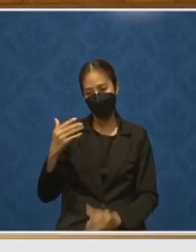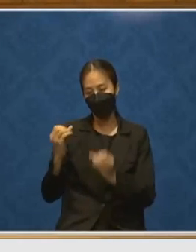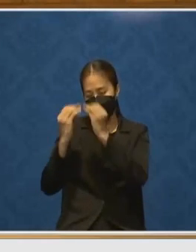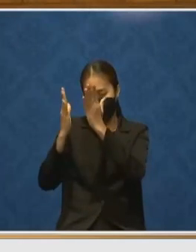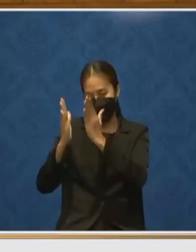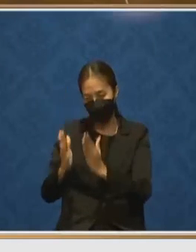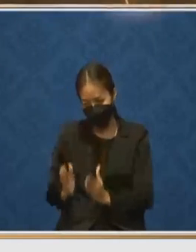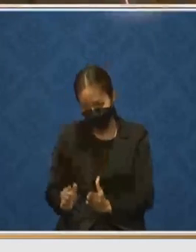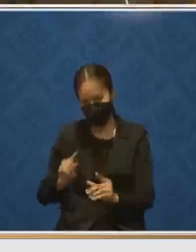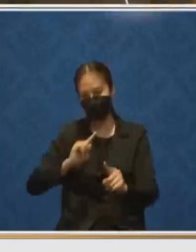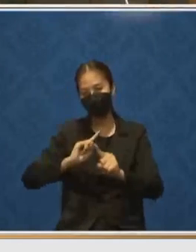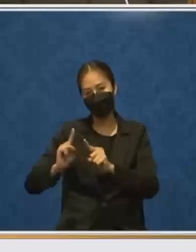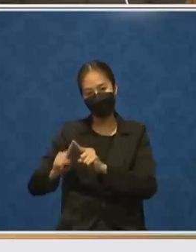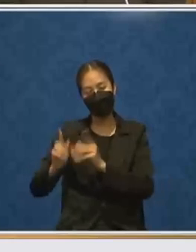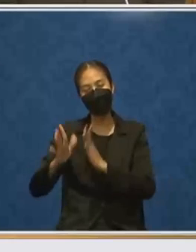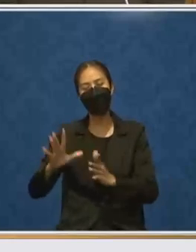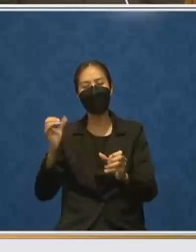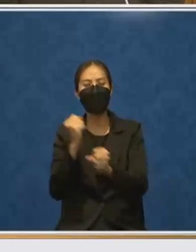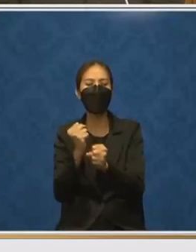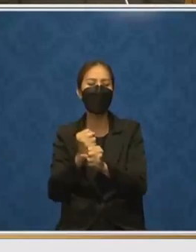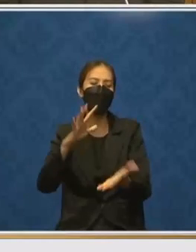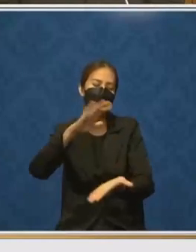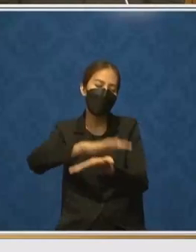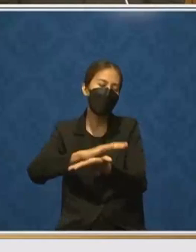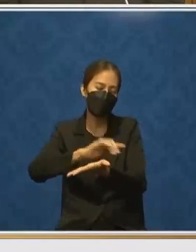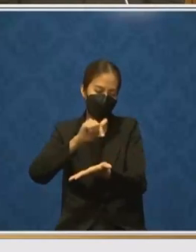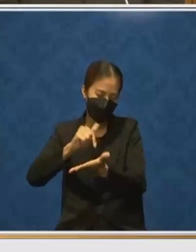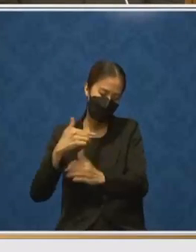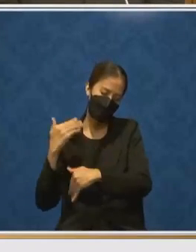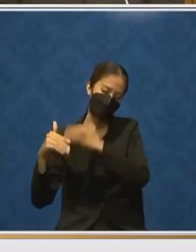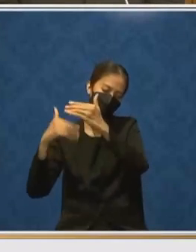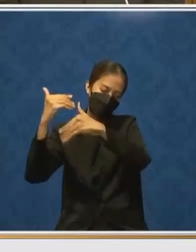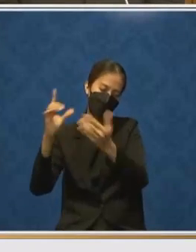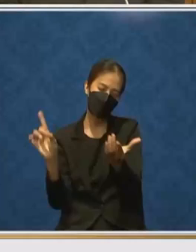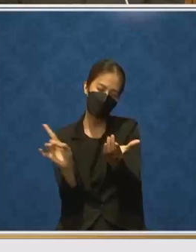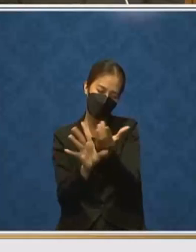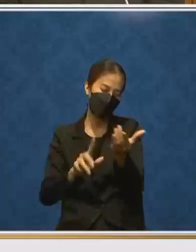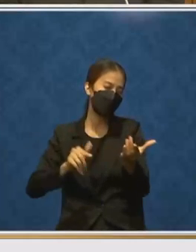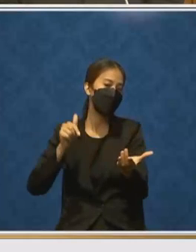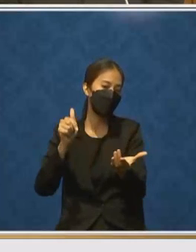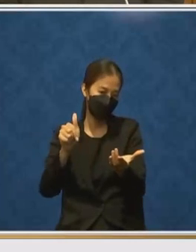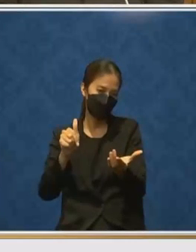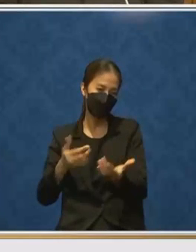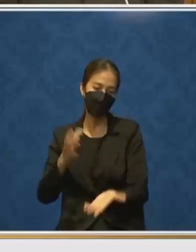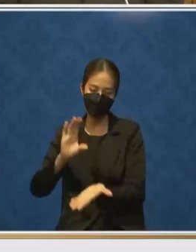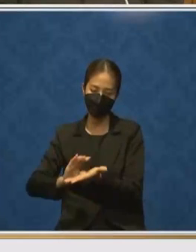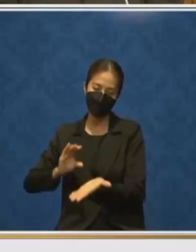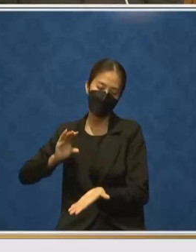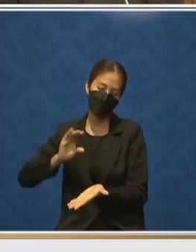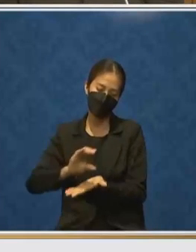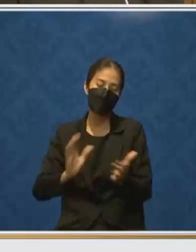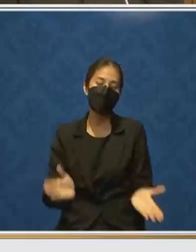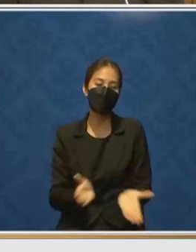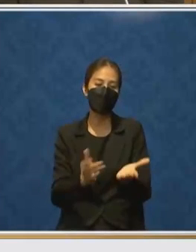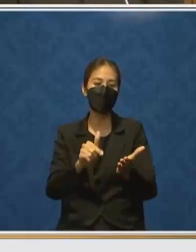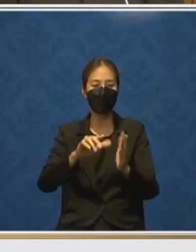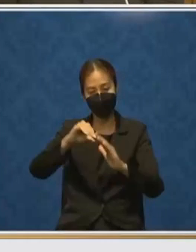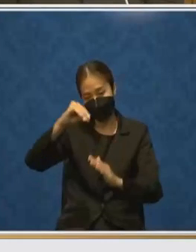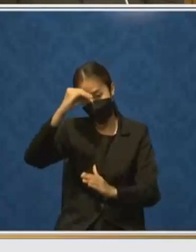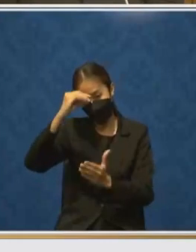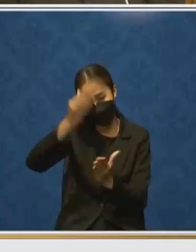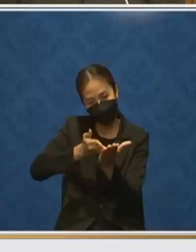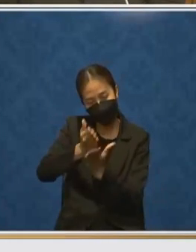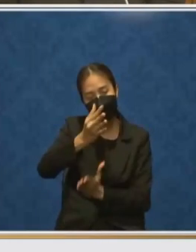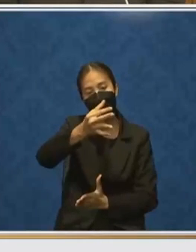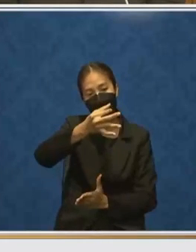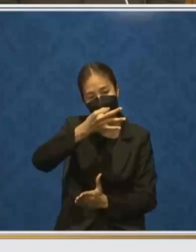าจารย์และบุคลากรทางการศึกษาให้มีคุณภาพและสนับสนุนทุนเพื่อสร้างโอกาสทางการศึกษาระดับอุดมศึกษาและสายอาชีพ